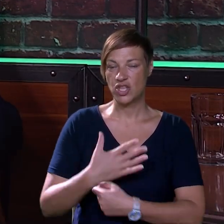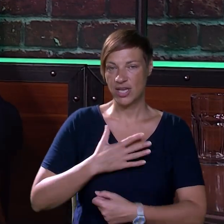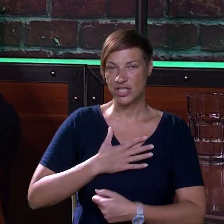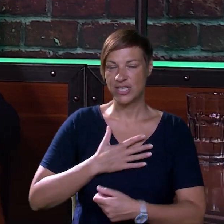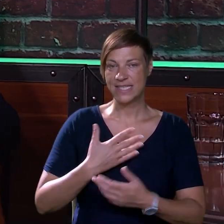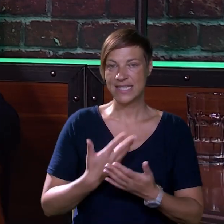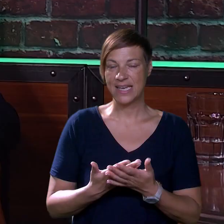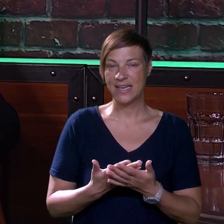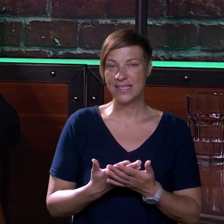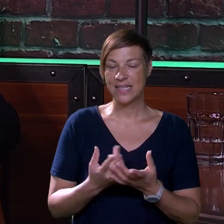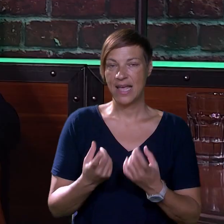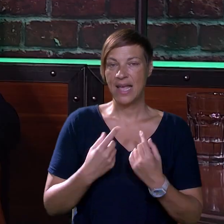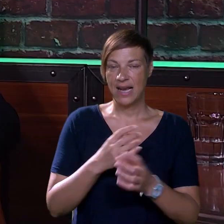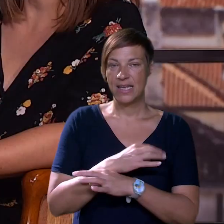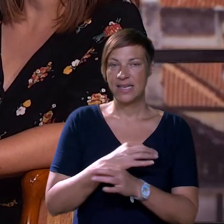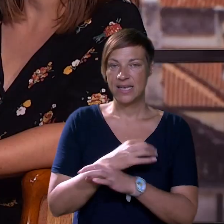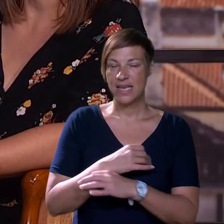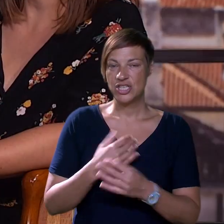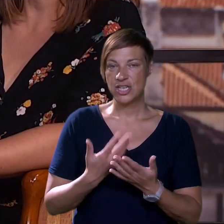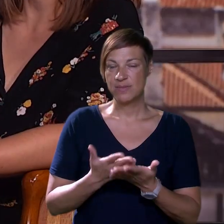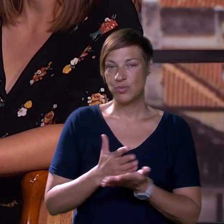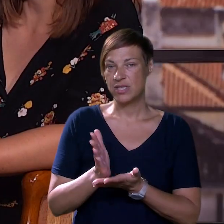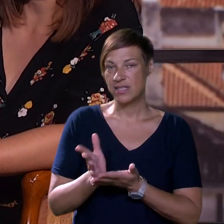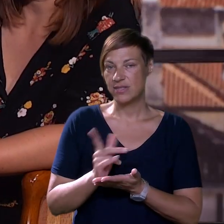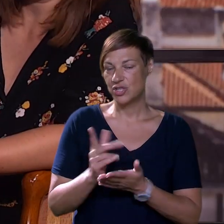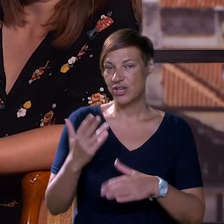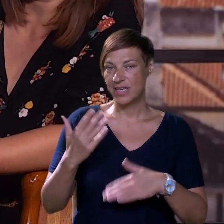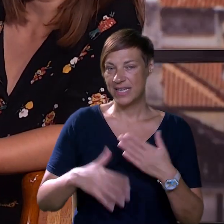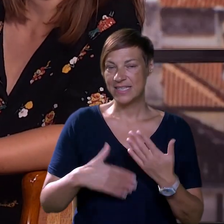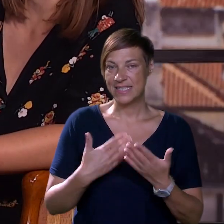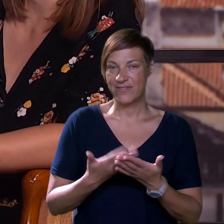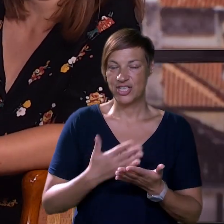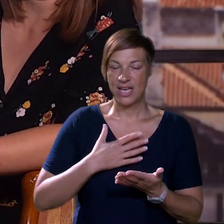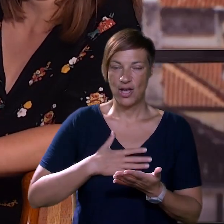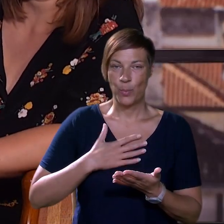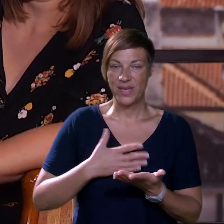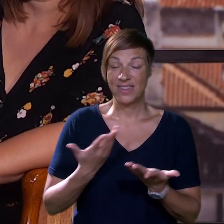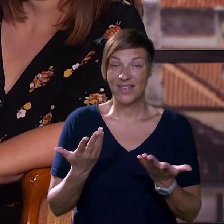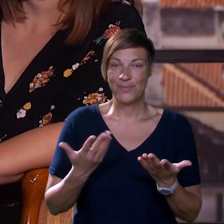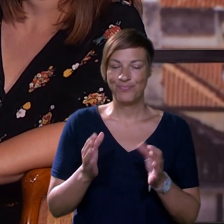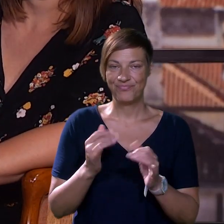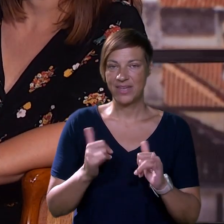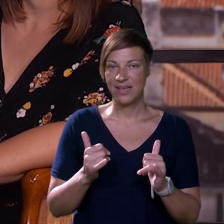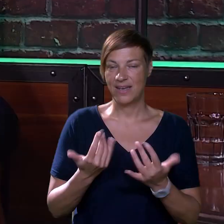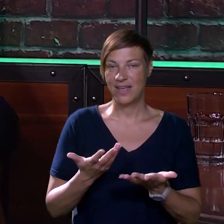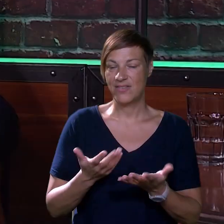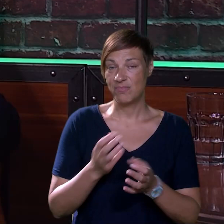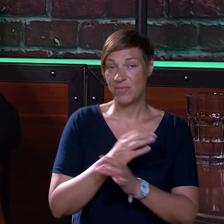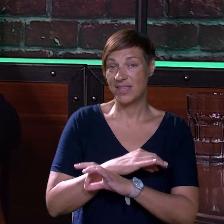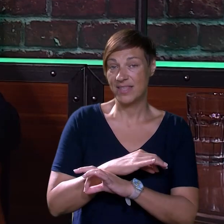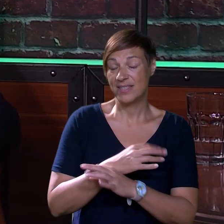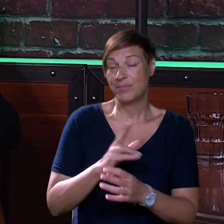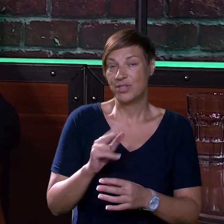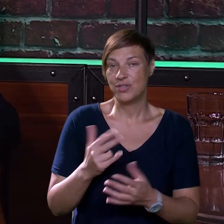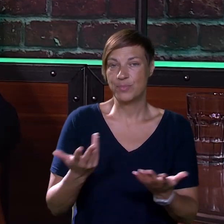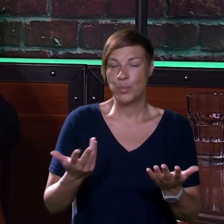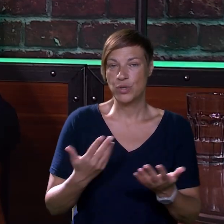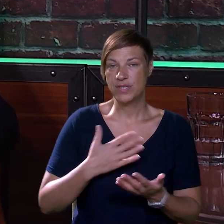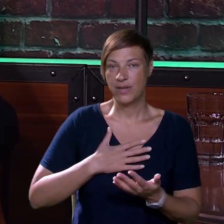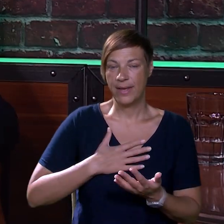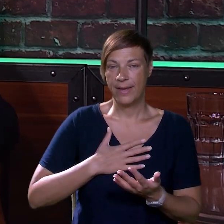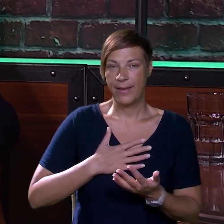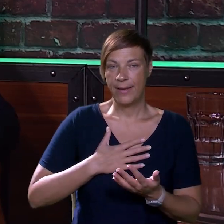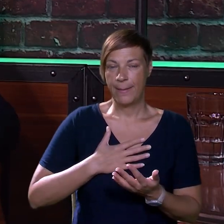za nas. Ali nažalost bude i onih slučaja koji ne završe onako kako bi htjeli. A naravno, imate, smrtnost postoji.